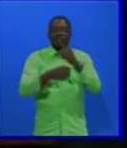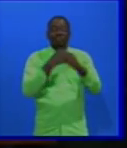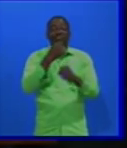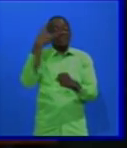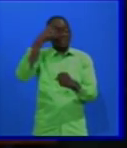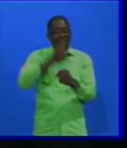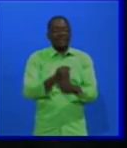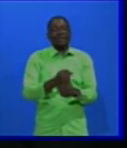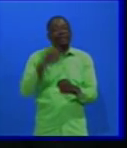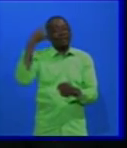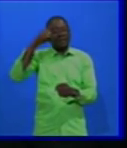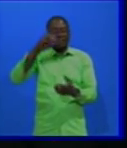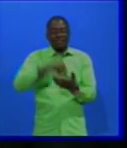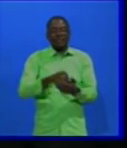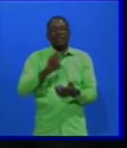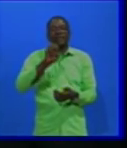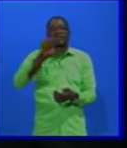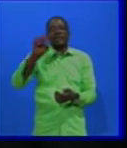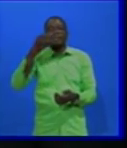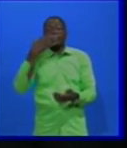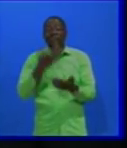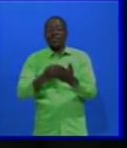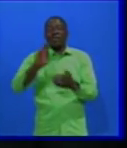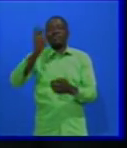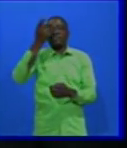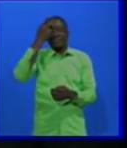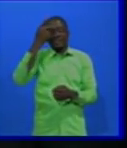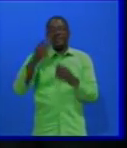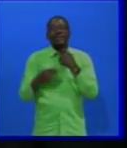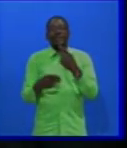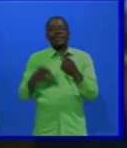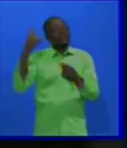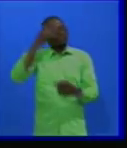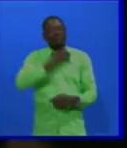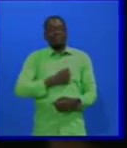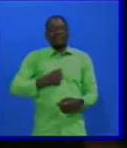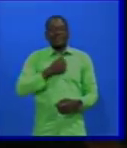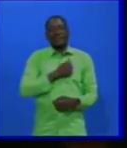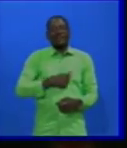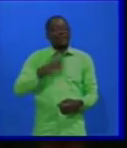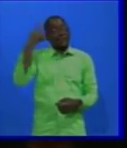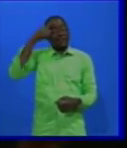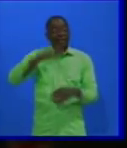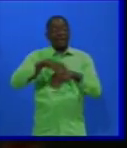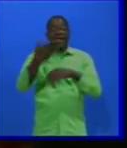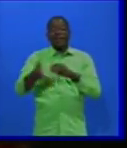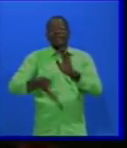À l'unisson, des élus des deux bords politiques ont exprimé leur déception, voire leur inquiétude après ce départ